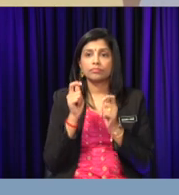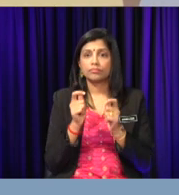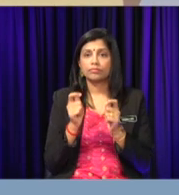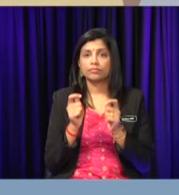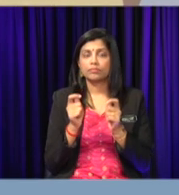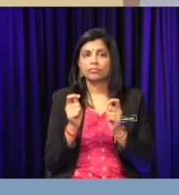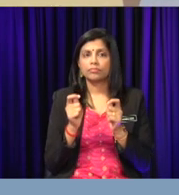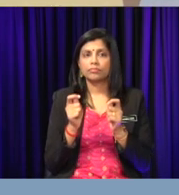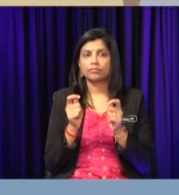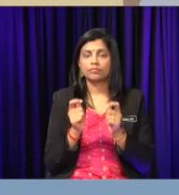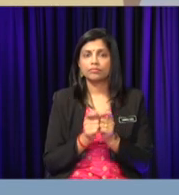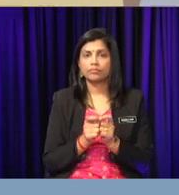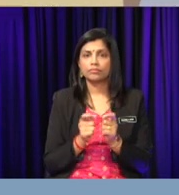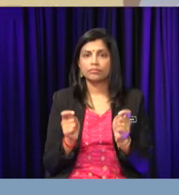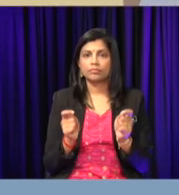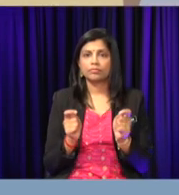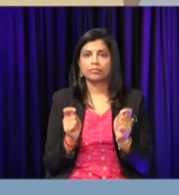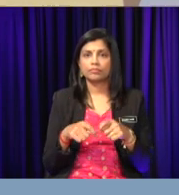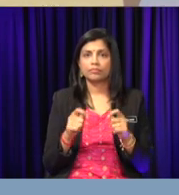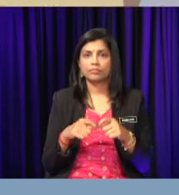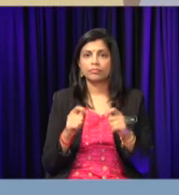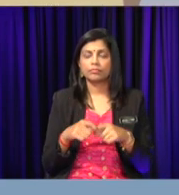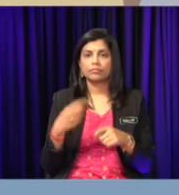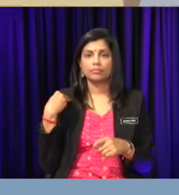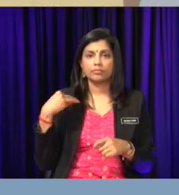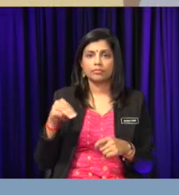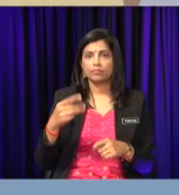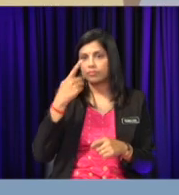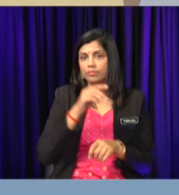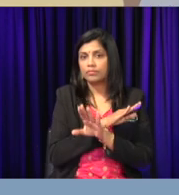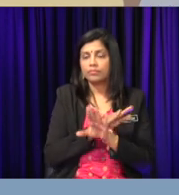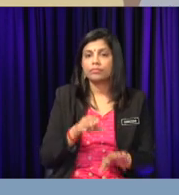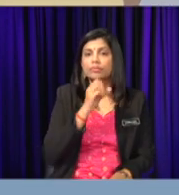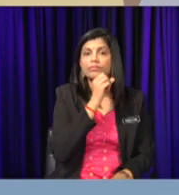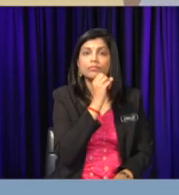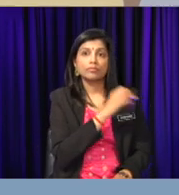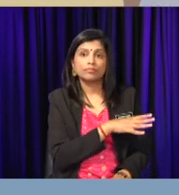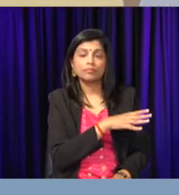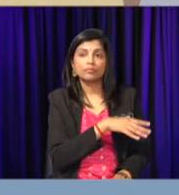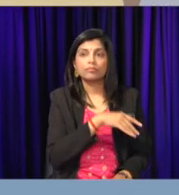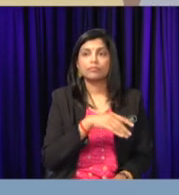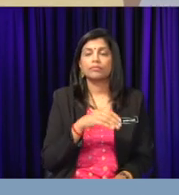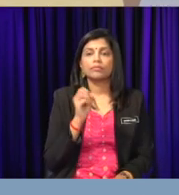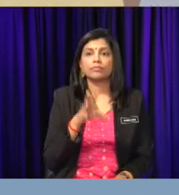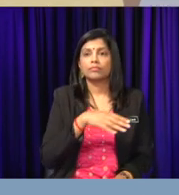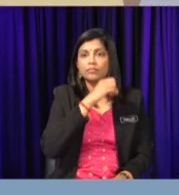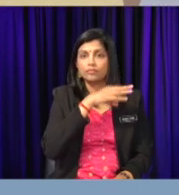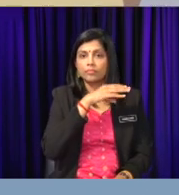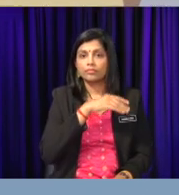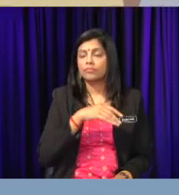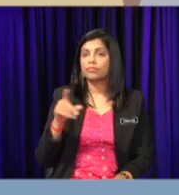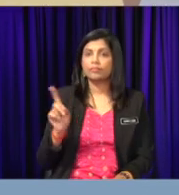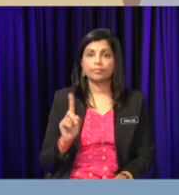sampah beli membebaskan case yang beli mencemarkan dalam kita